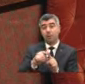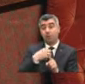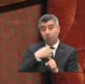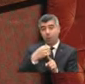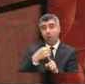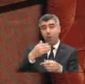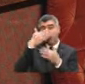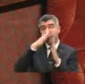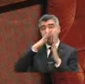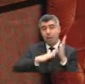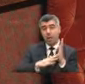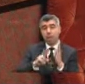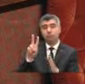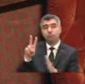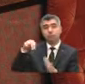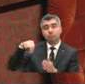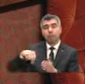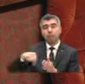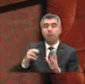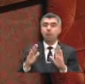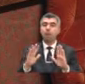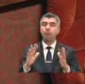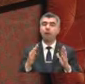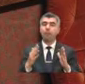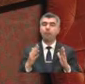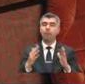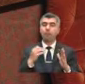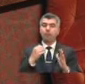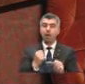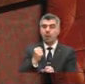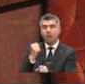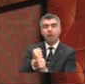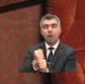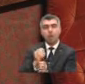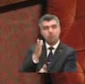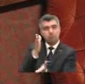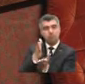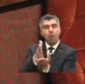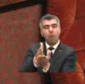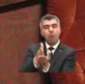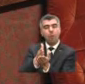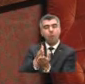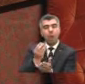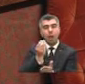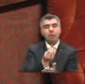التنويه من الامم المتحده، خاصه انه قدر يشتغل بطريقه جديه على تشغيل